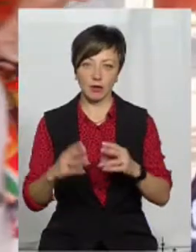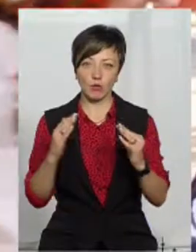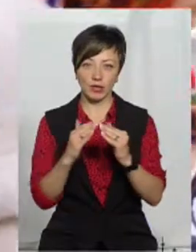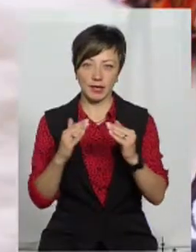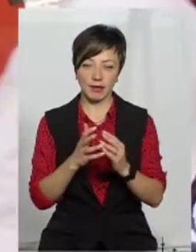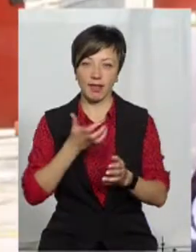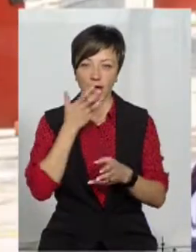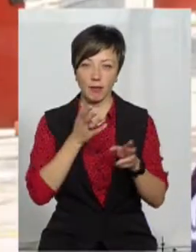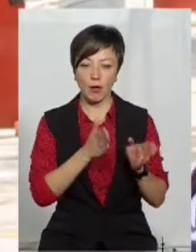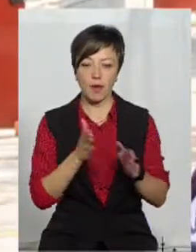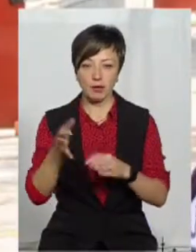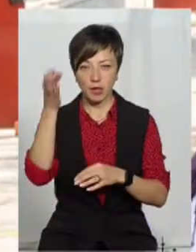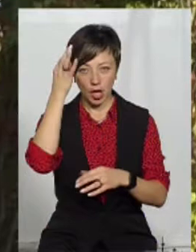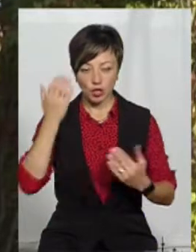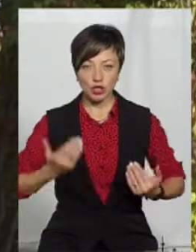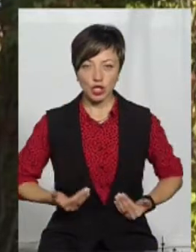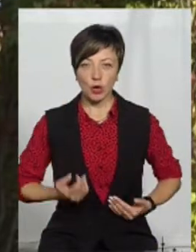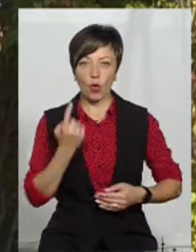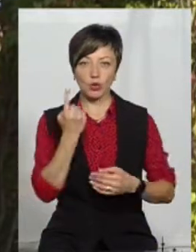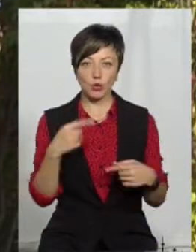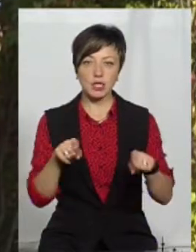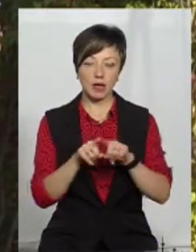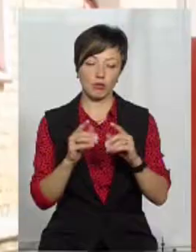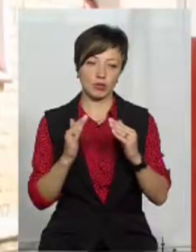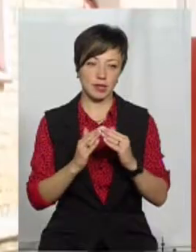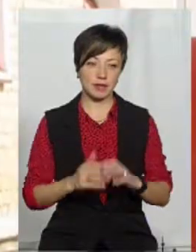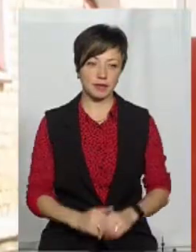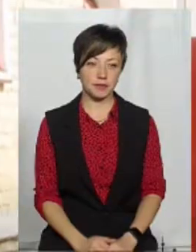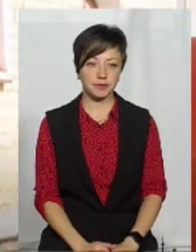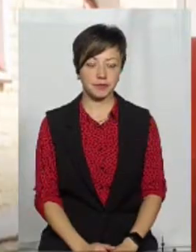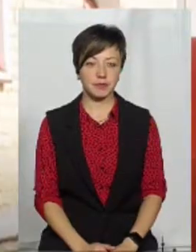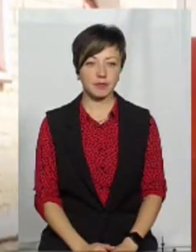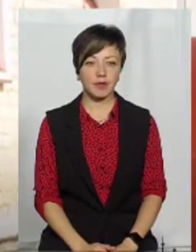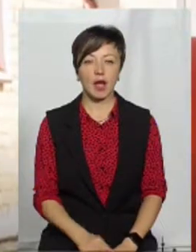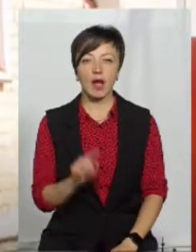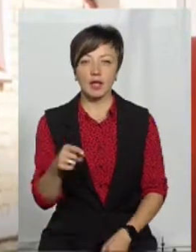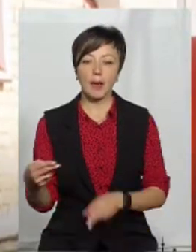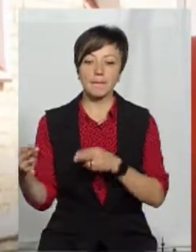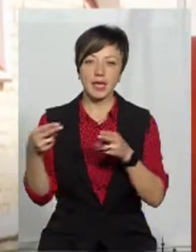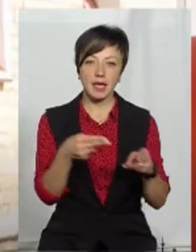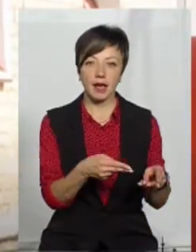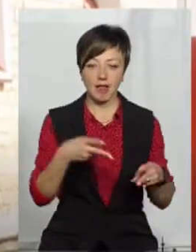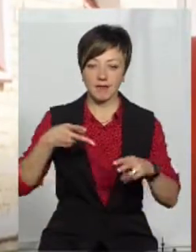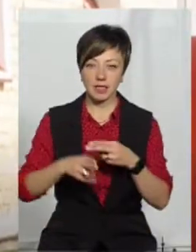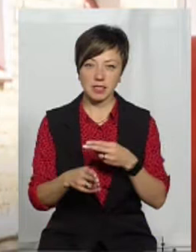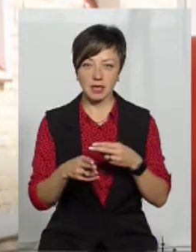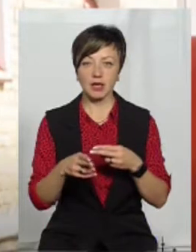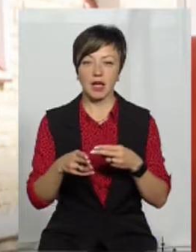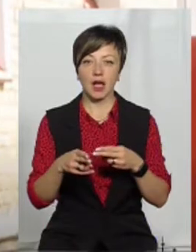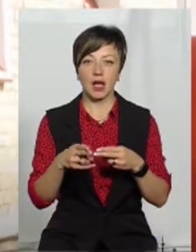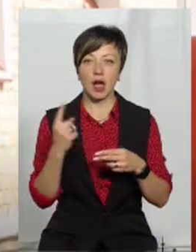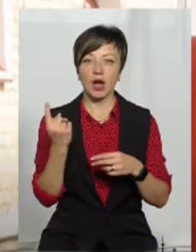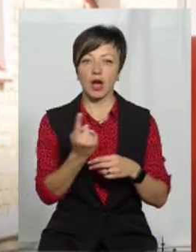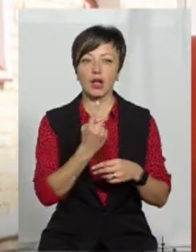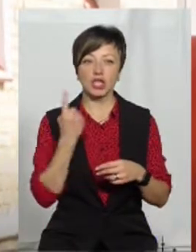тепломережі, пригадує жителька одного з таких Валентина Ковальська. Вони приїхали сюди відрізати, під приводом відрізати